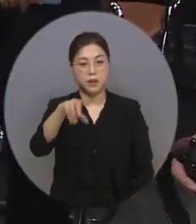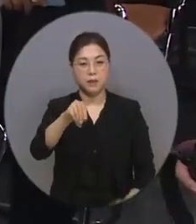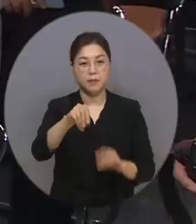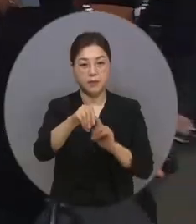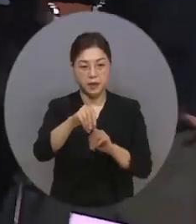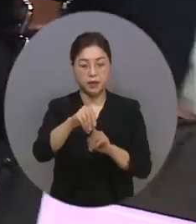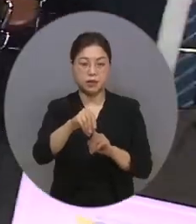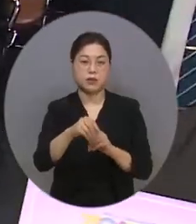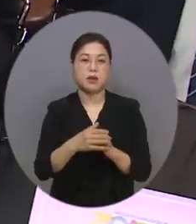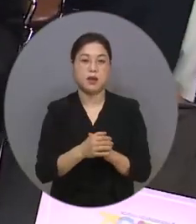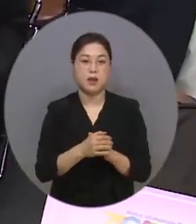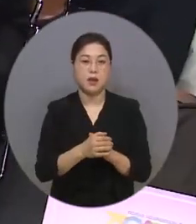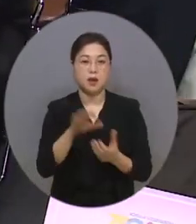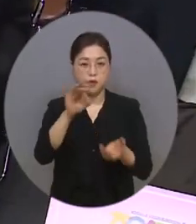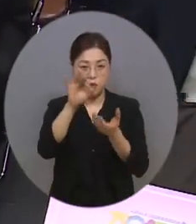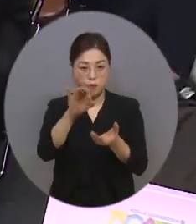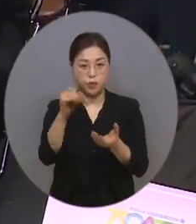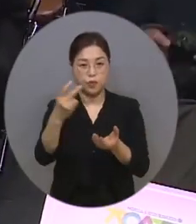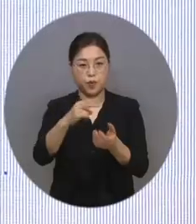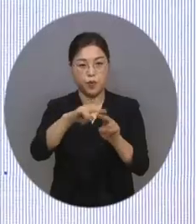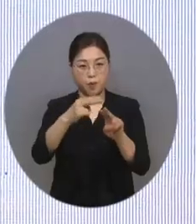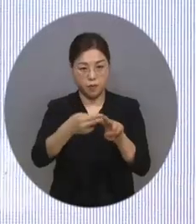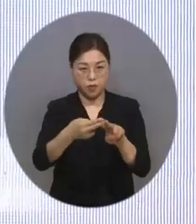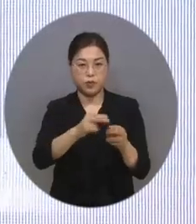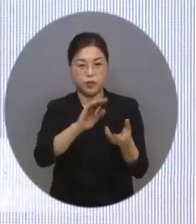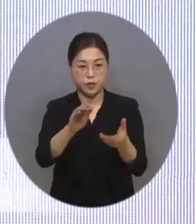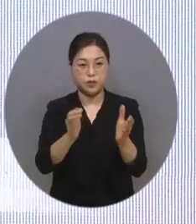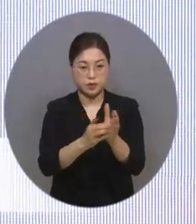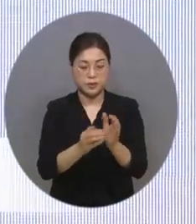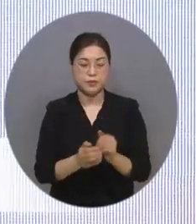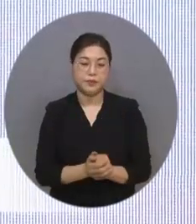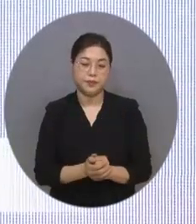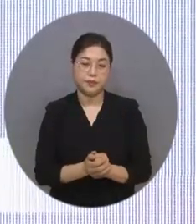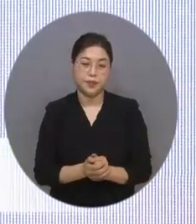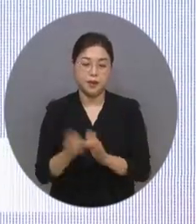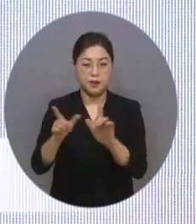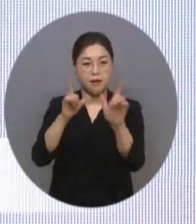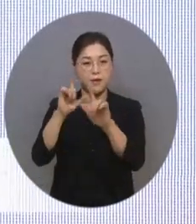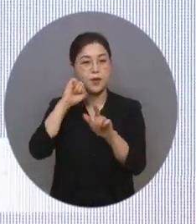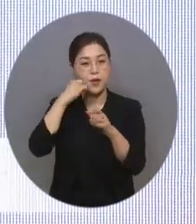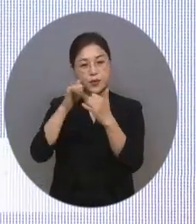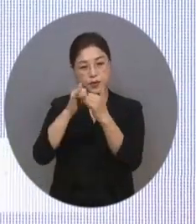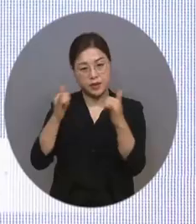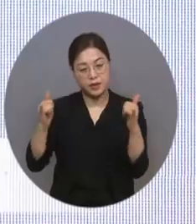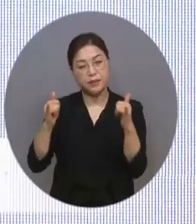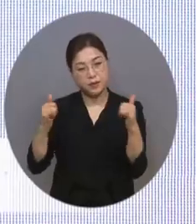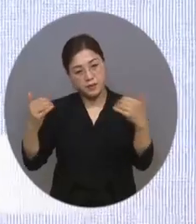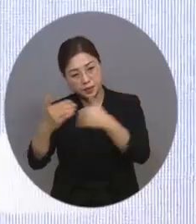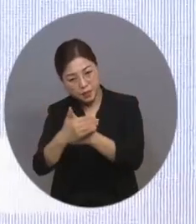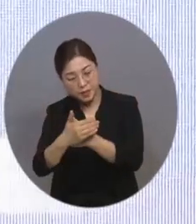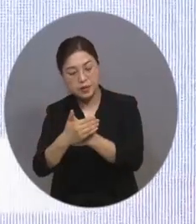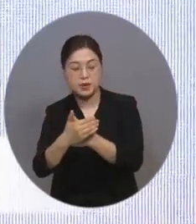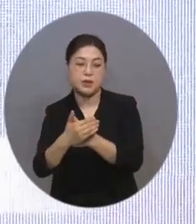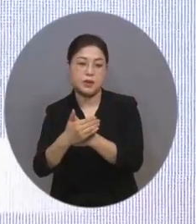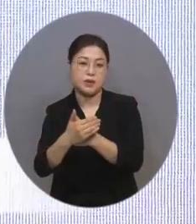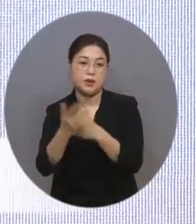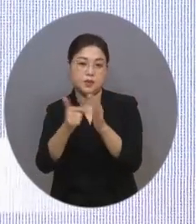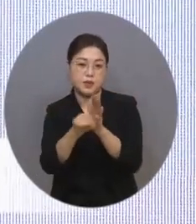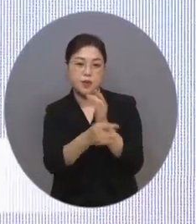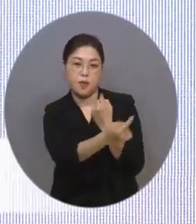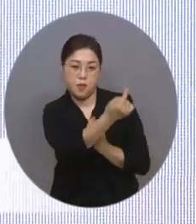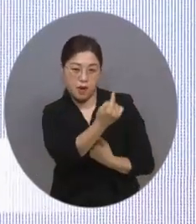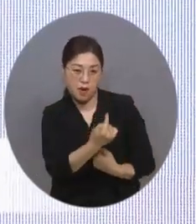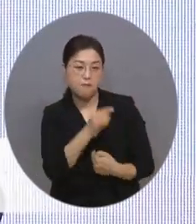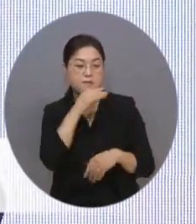현물을 곰돌이 복지재단에 전달했습니다. 소유계층을 먼저 깨워주시려고 이 자리에 오신 것을 대단히